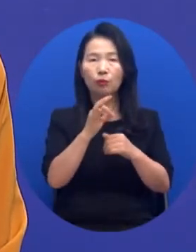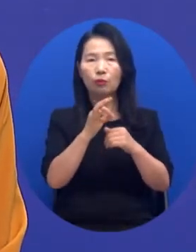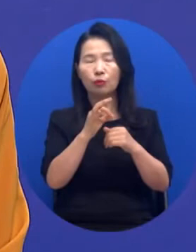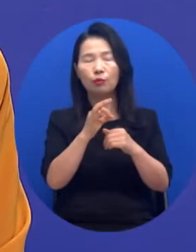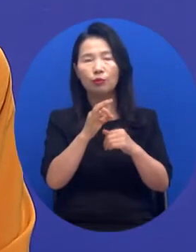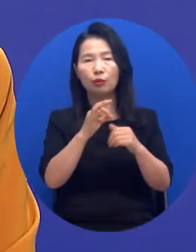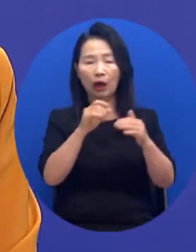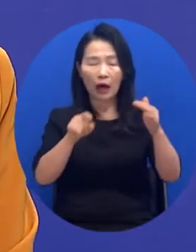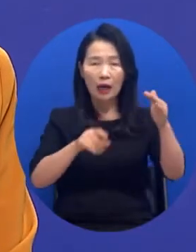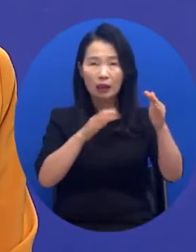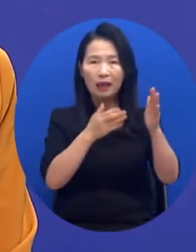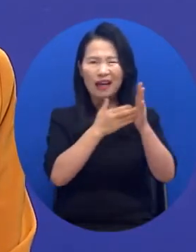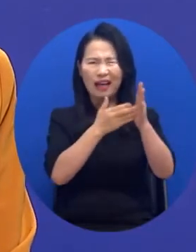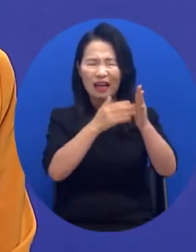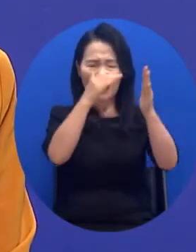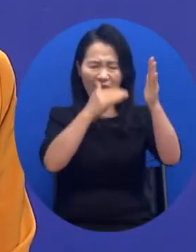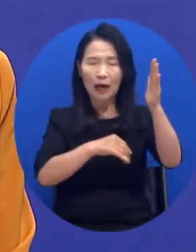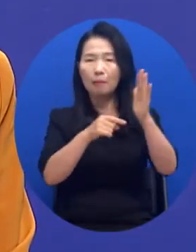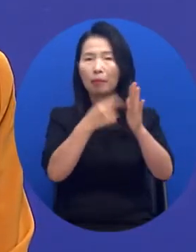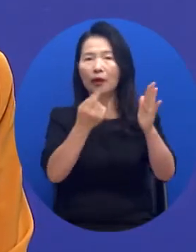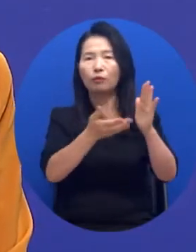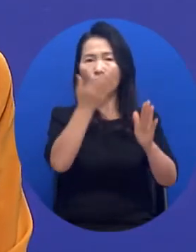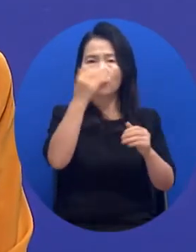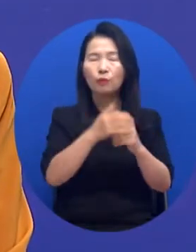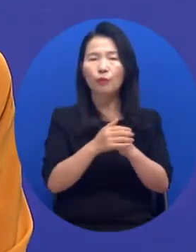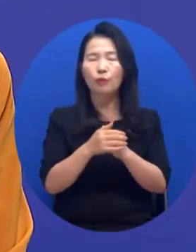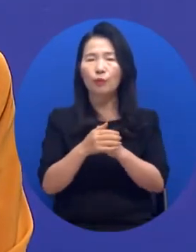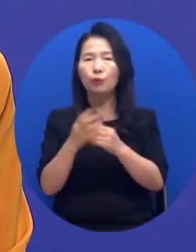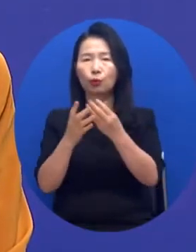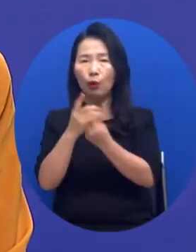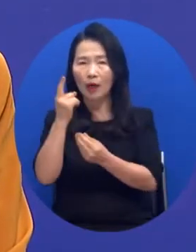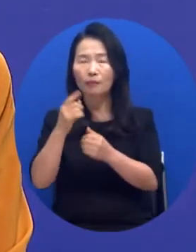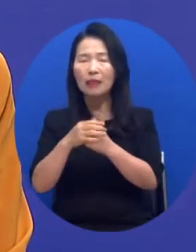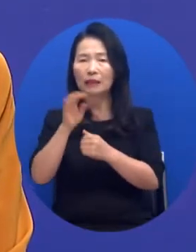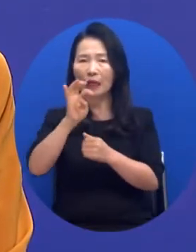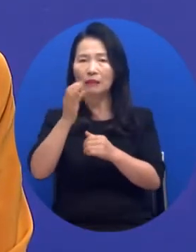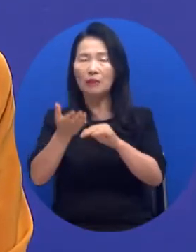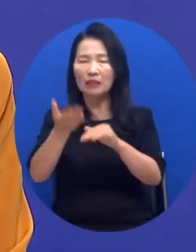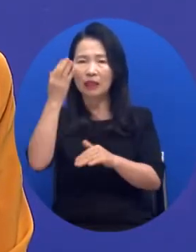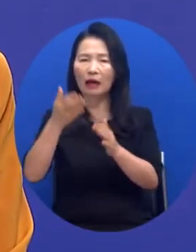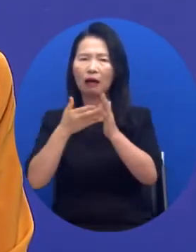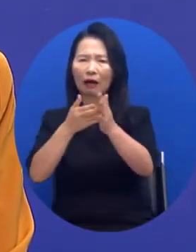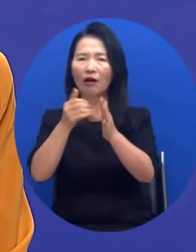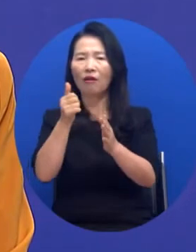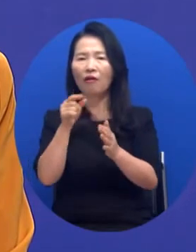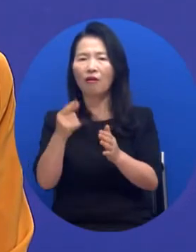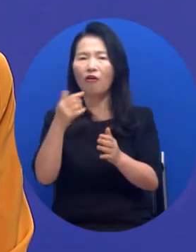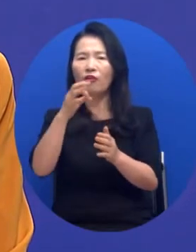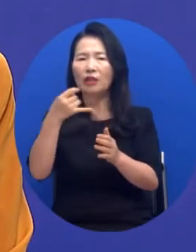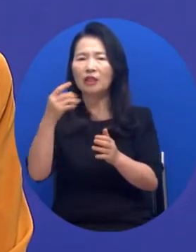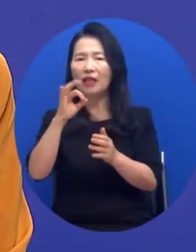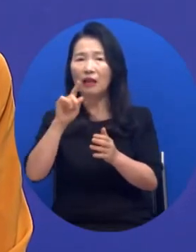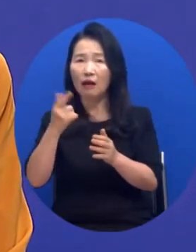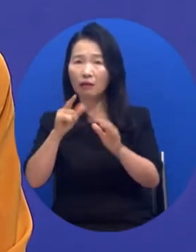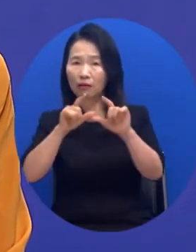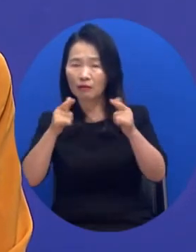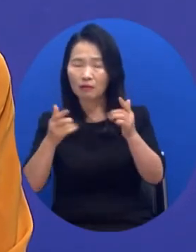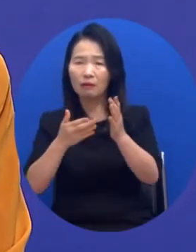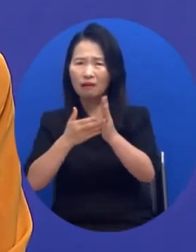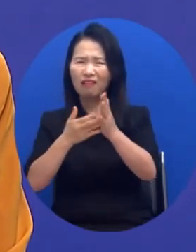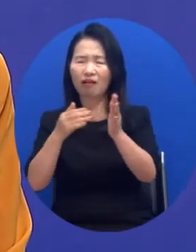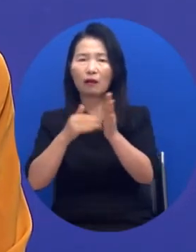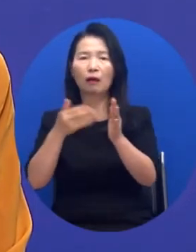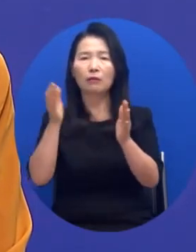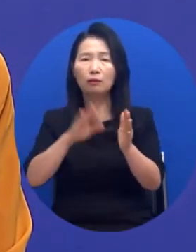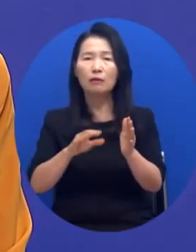이런 건의안 들이 있고 예장 통합 또 뭐 40개 넘는 이런 헌 들이 있는데 현장에서 이런걸 다르지 못했잖아 요